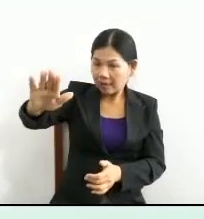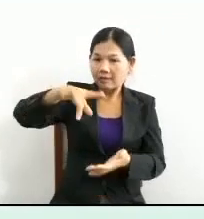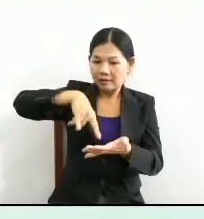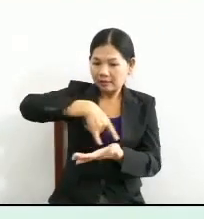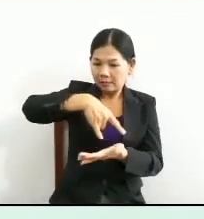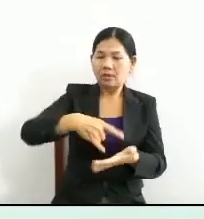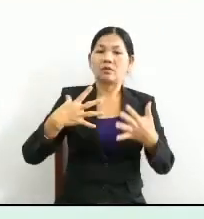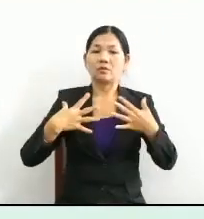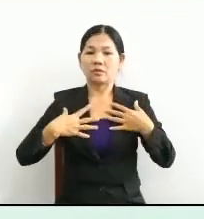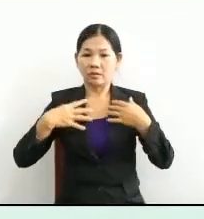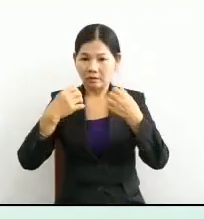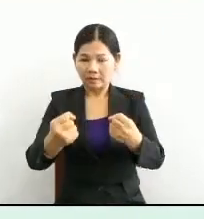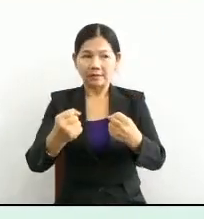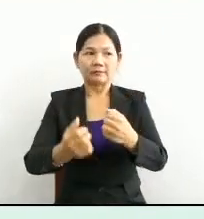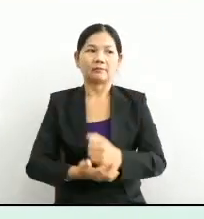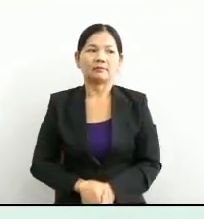mùn đồn